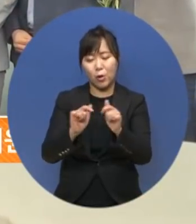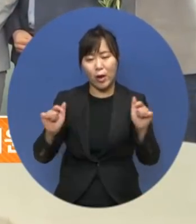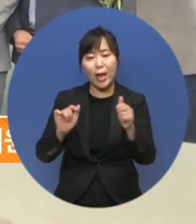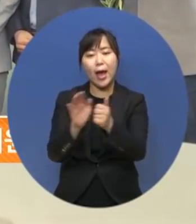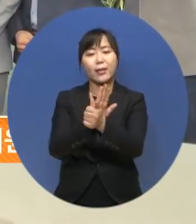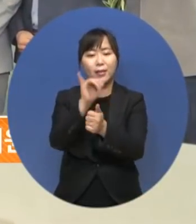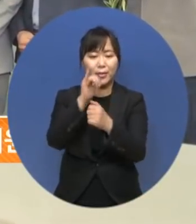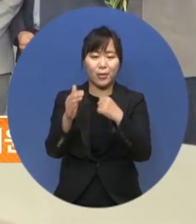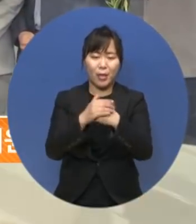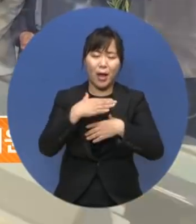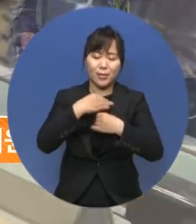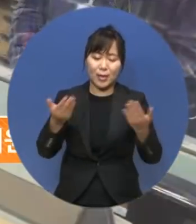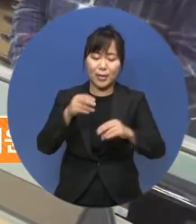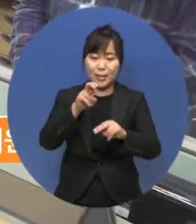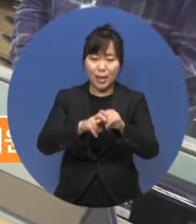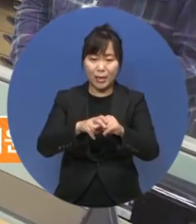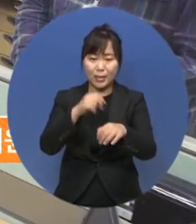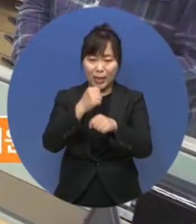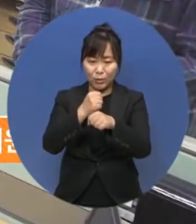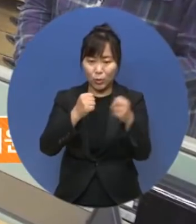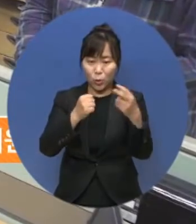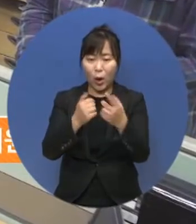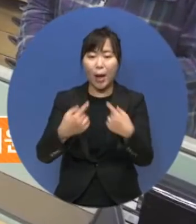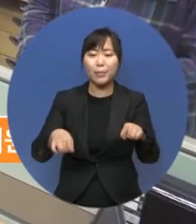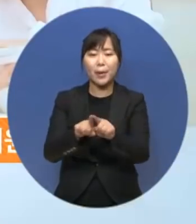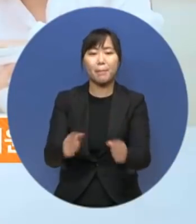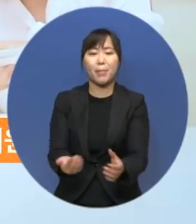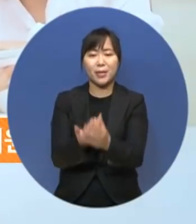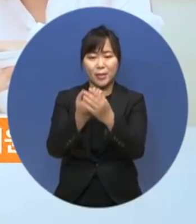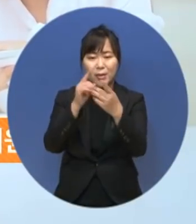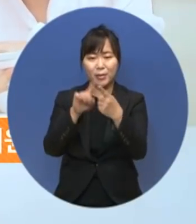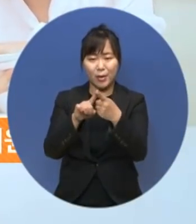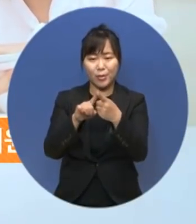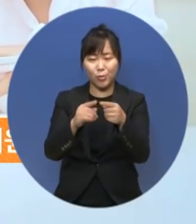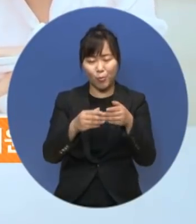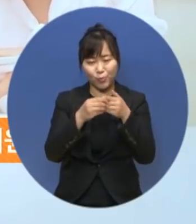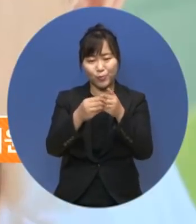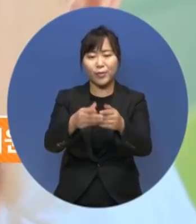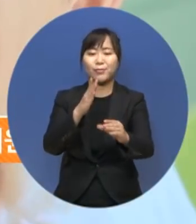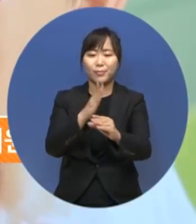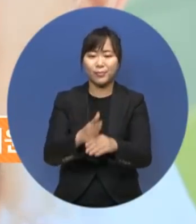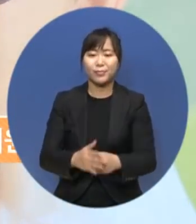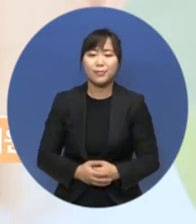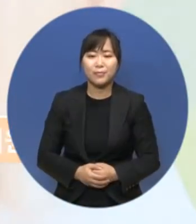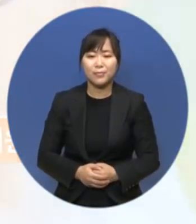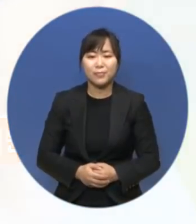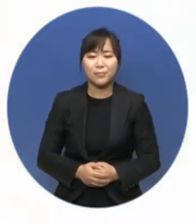제공해 안정된 일자리 창출과 동반 성장을 이끌고 있습니다.